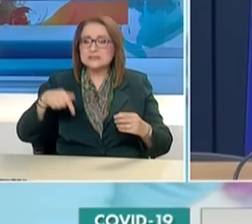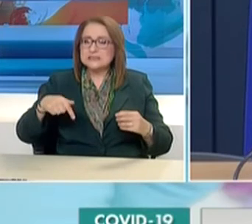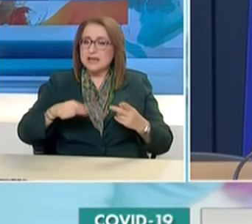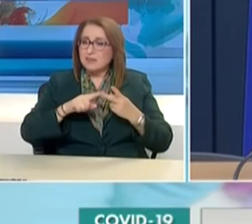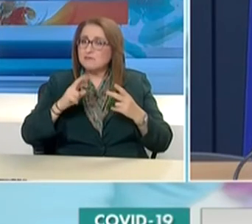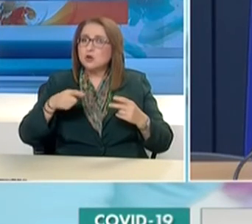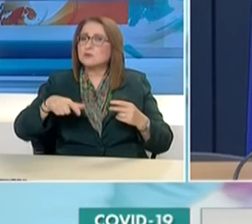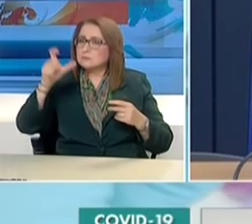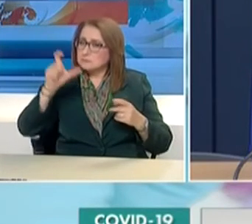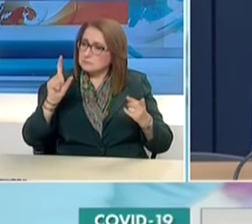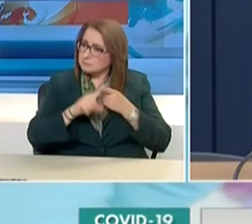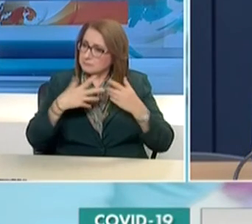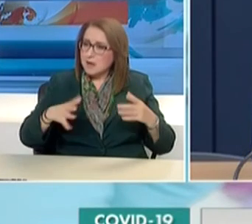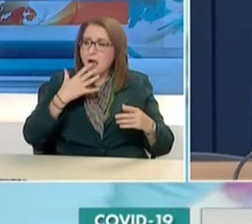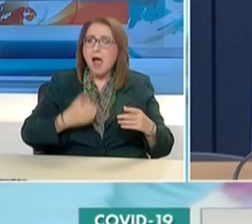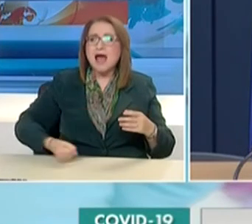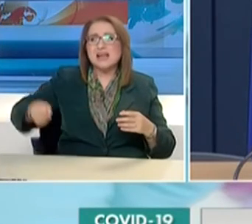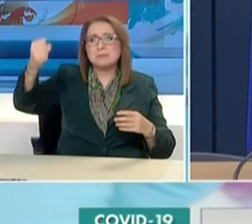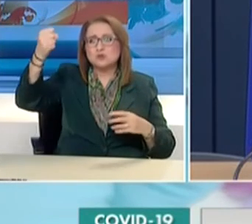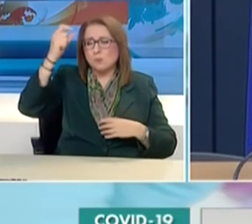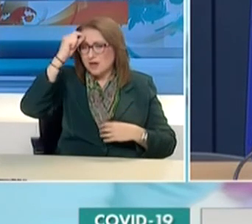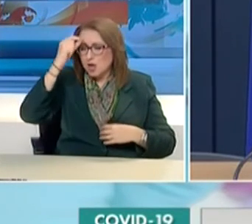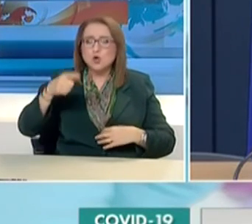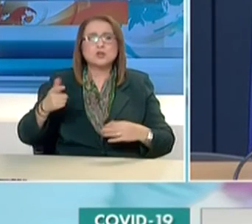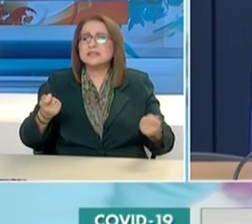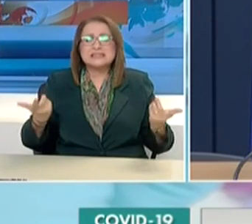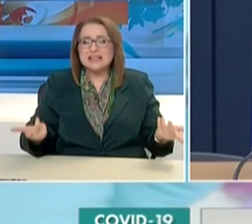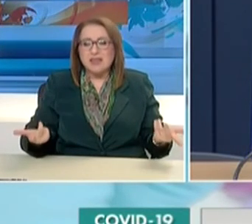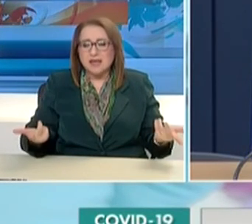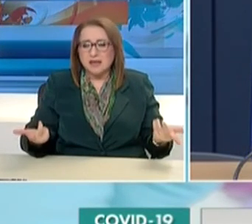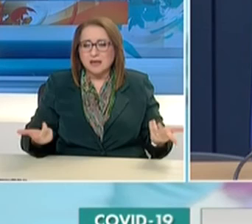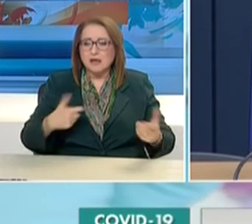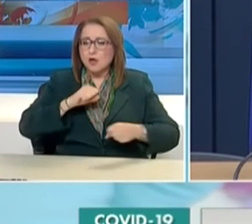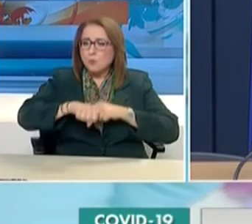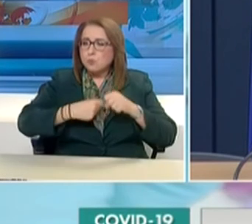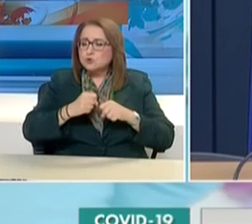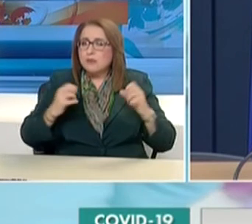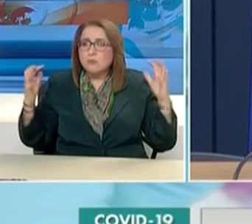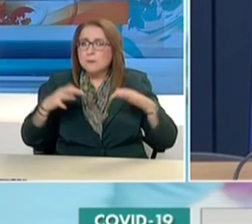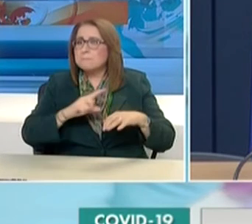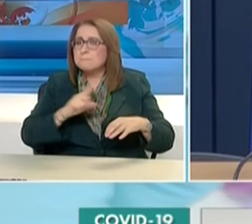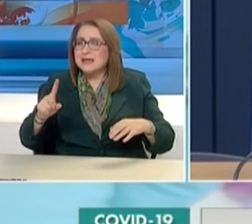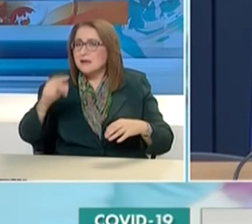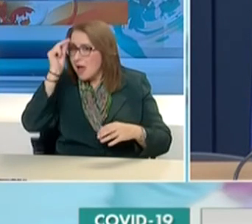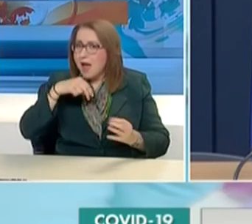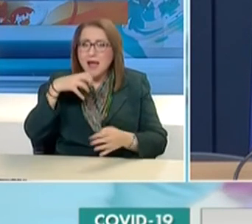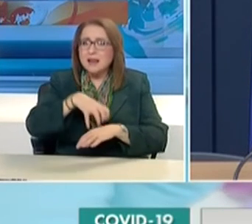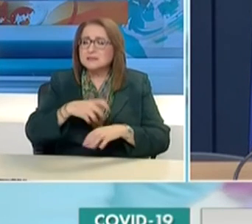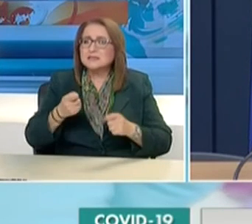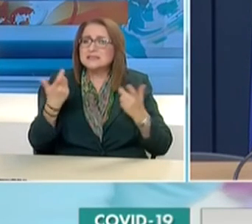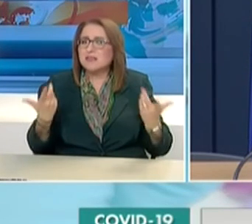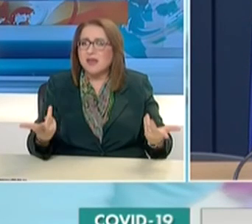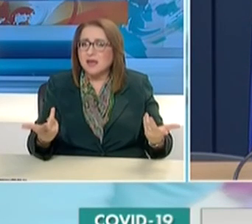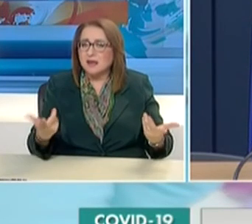Αρχιεπίσκοπο. Και θέλω να σας ρωτήσω τι ακριβώς γίνεται. Προσπαθούμε να αποφύγουμε τον συγχρονισμό από παντού. Αν τελικά πιστεύετε ότι η